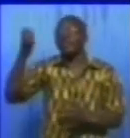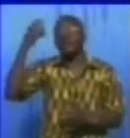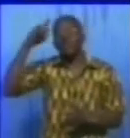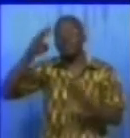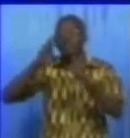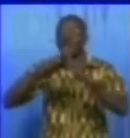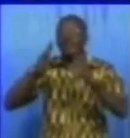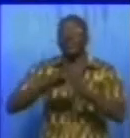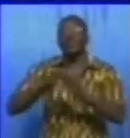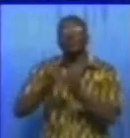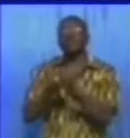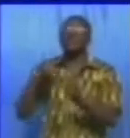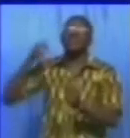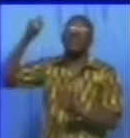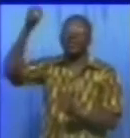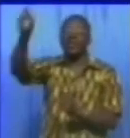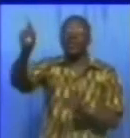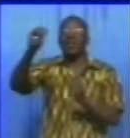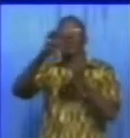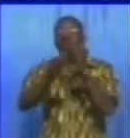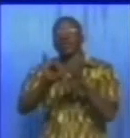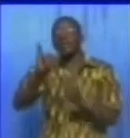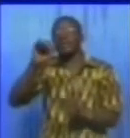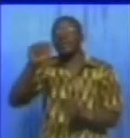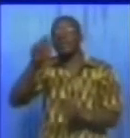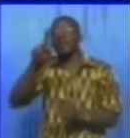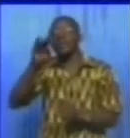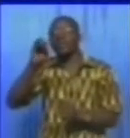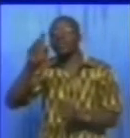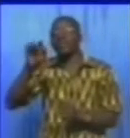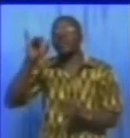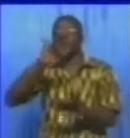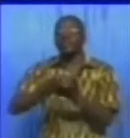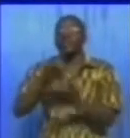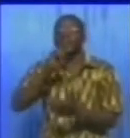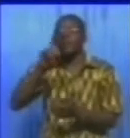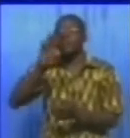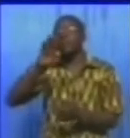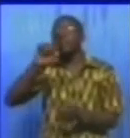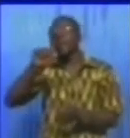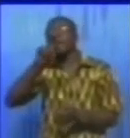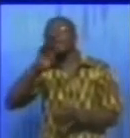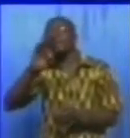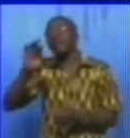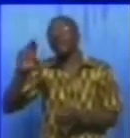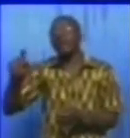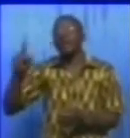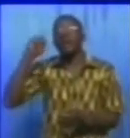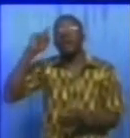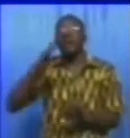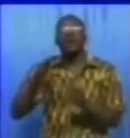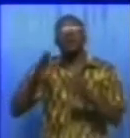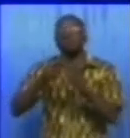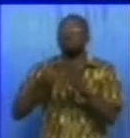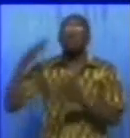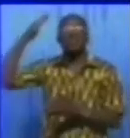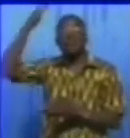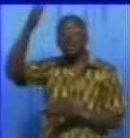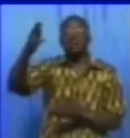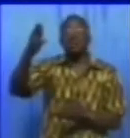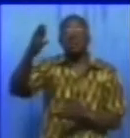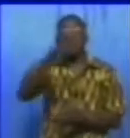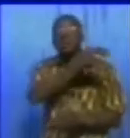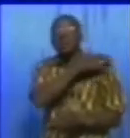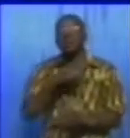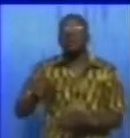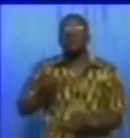sont éloignés de la zone de Yakuta. C'est le cas de Kachirga. Nous espérons que ce sera bientôt le cas de Barandagou